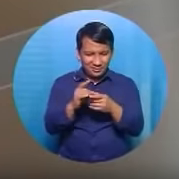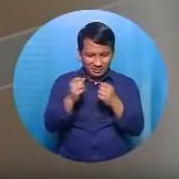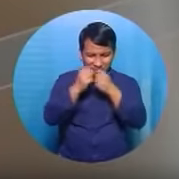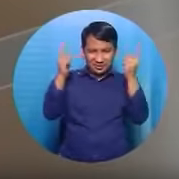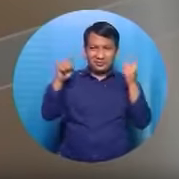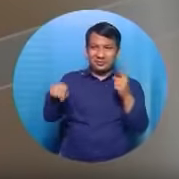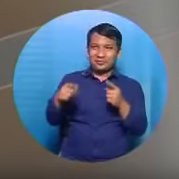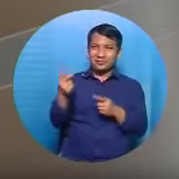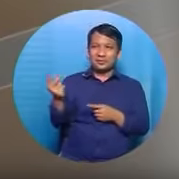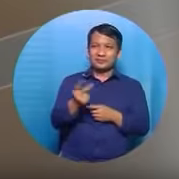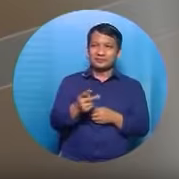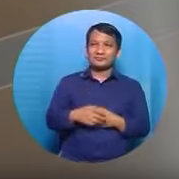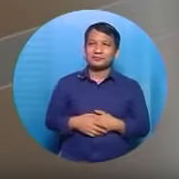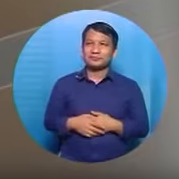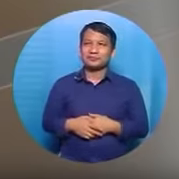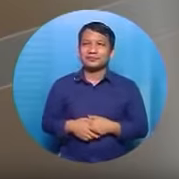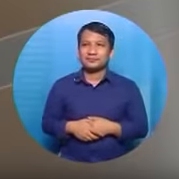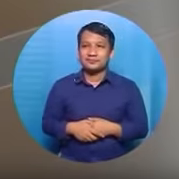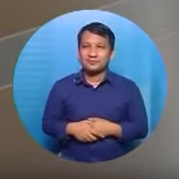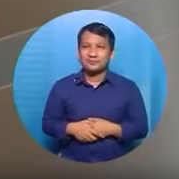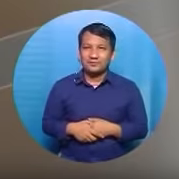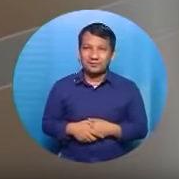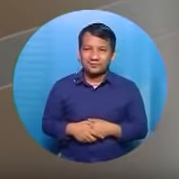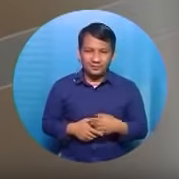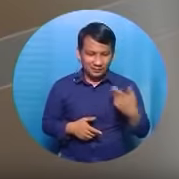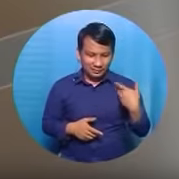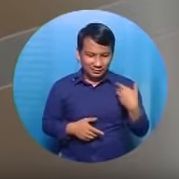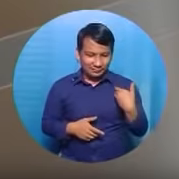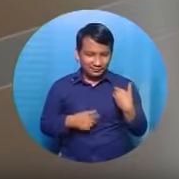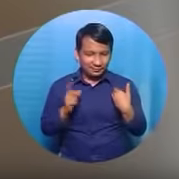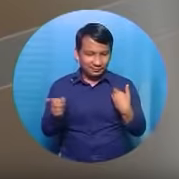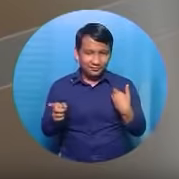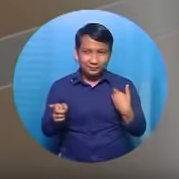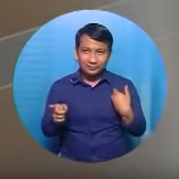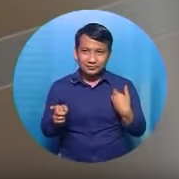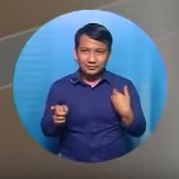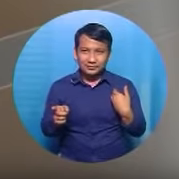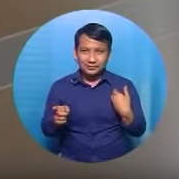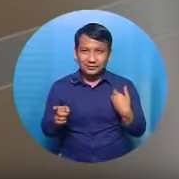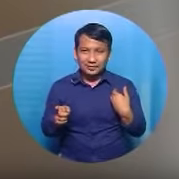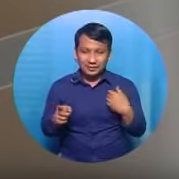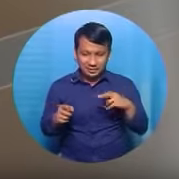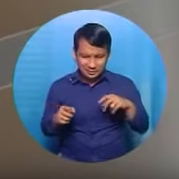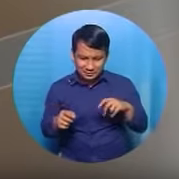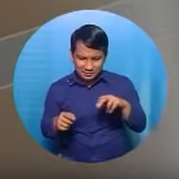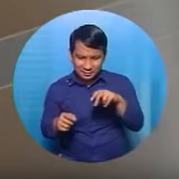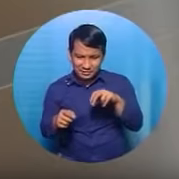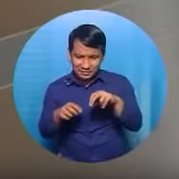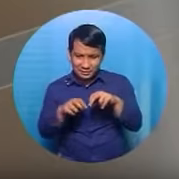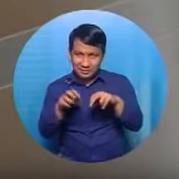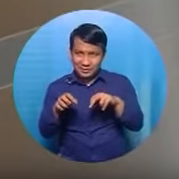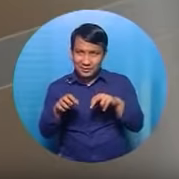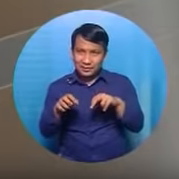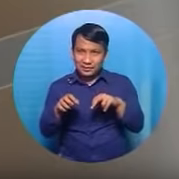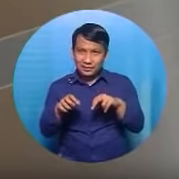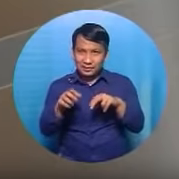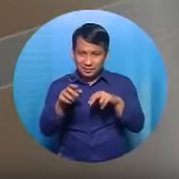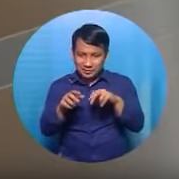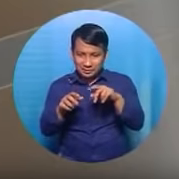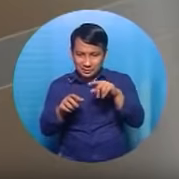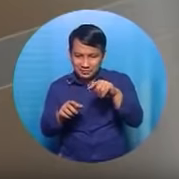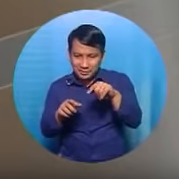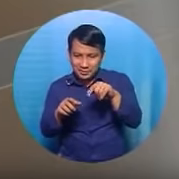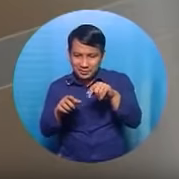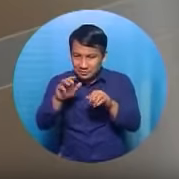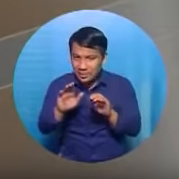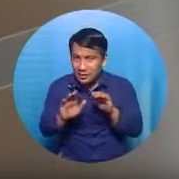mo silang dalawa. Ano kasi, may kapatid kasi yung tatadaanan there. Tapos, dahan-dahan po ako makita,